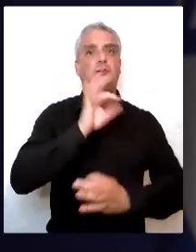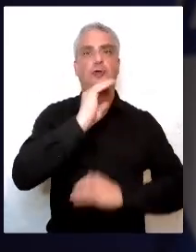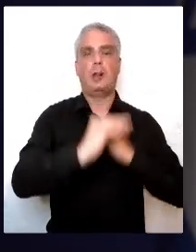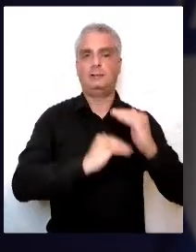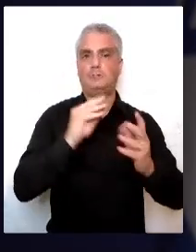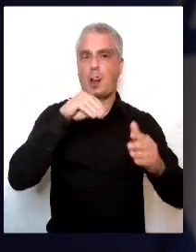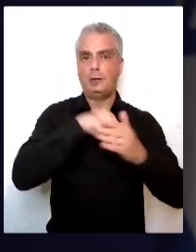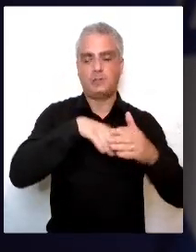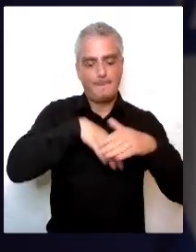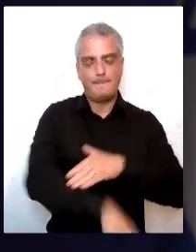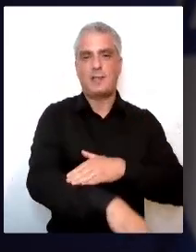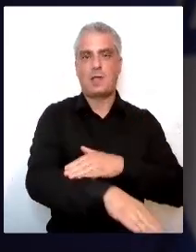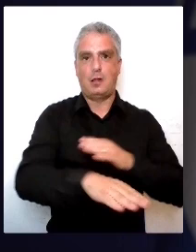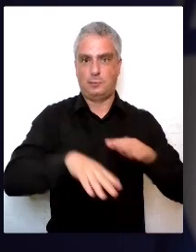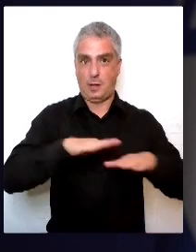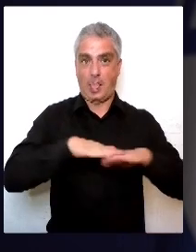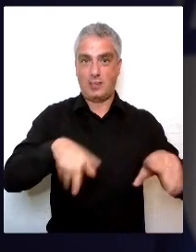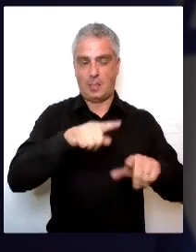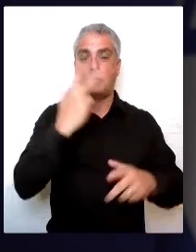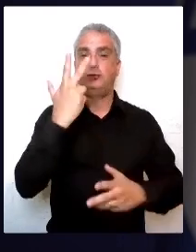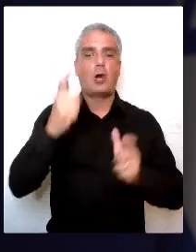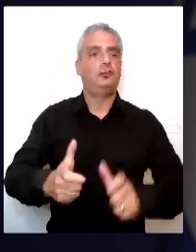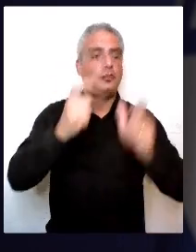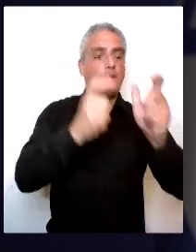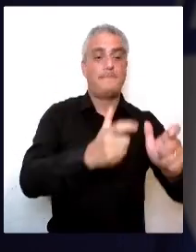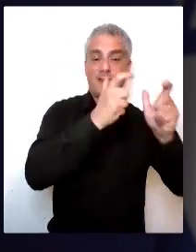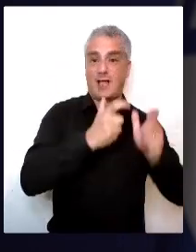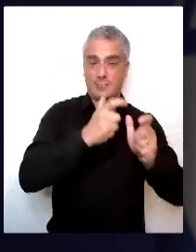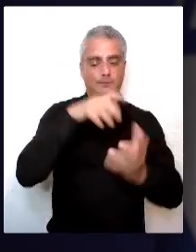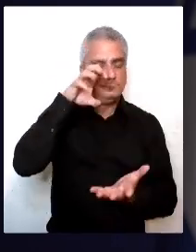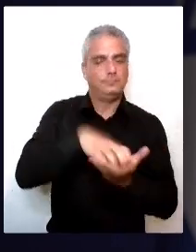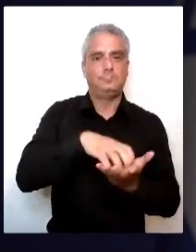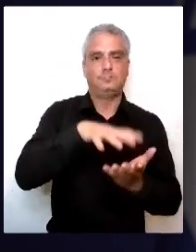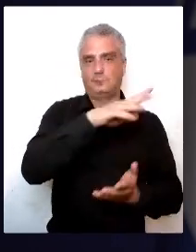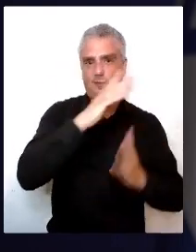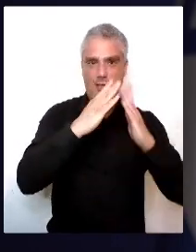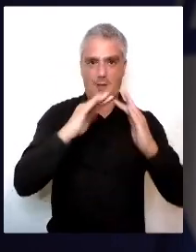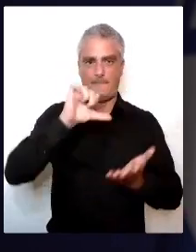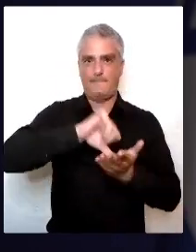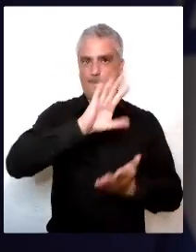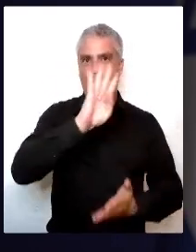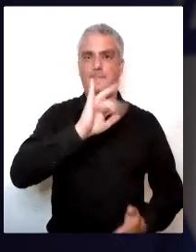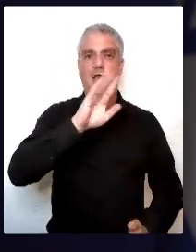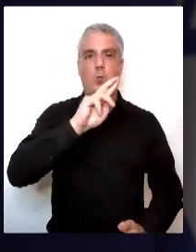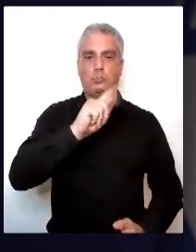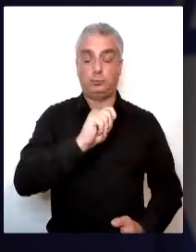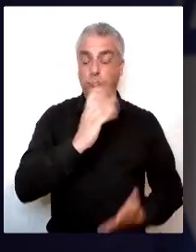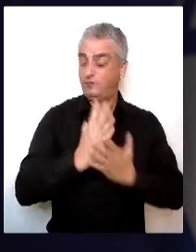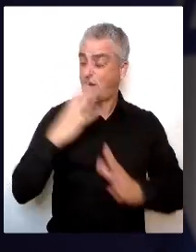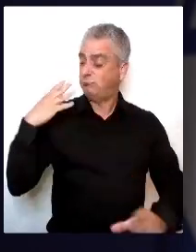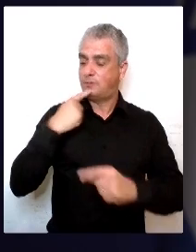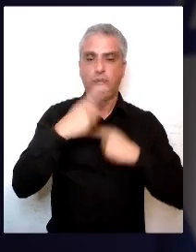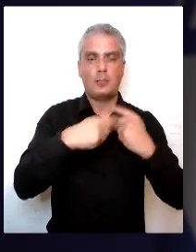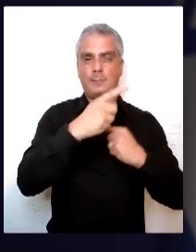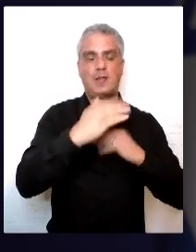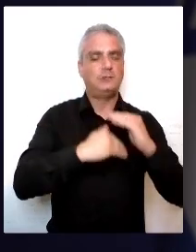מין בתשתית תת קרקעית מתחת לשלושה בניינים בלב הדחיה שבבה במשך שנים חיזבלה בנה